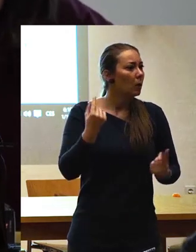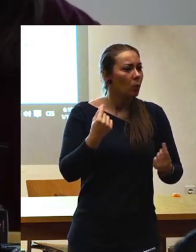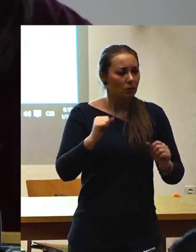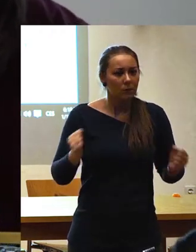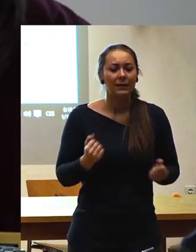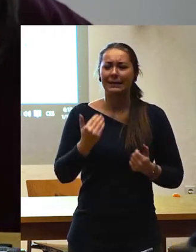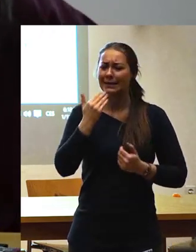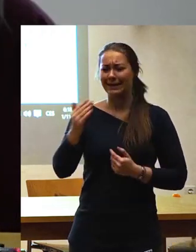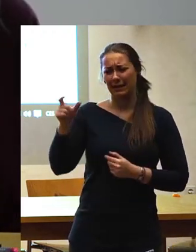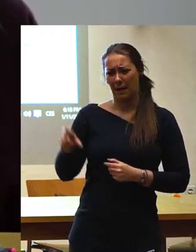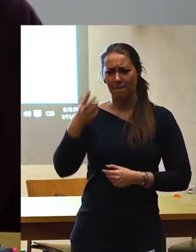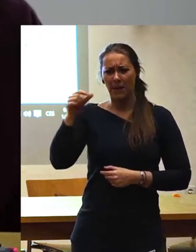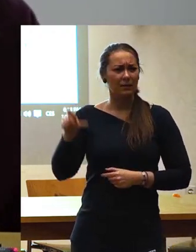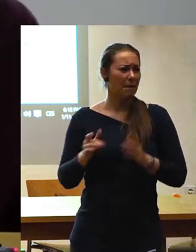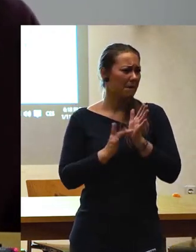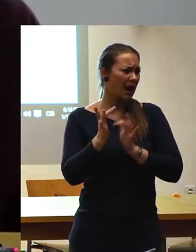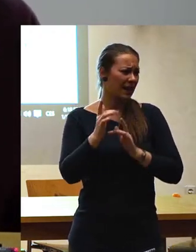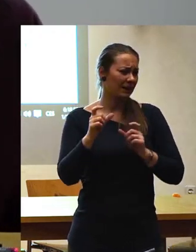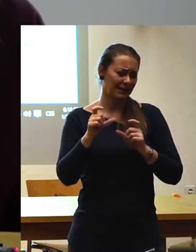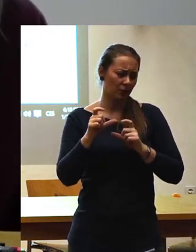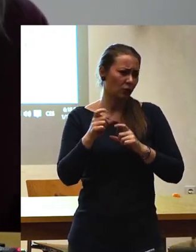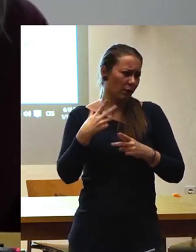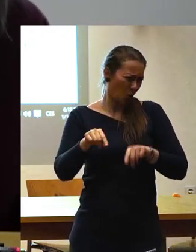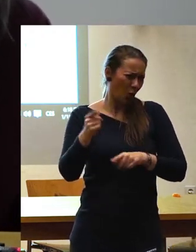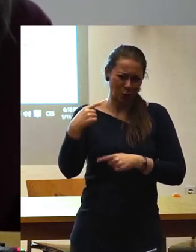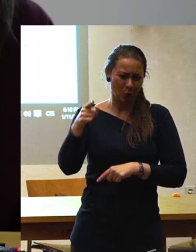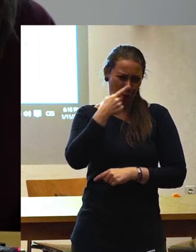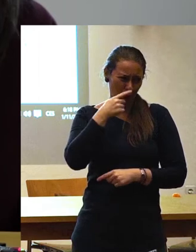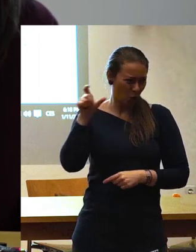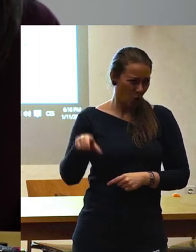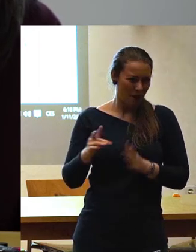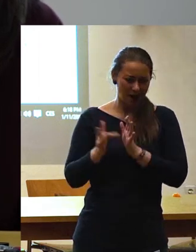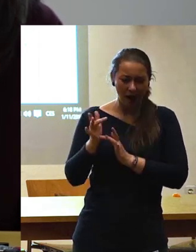Marií Saričevou, kterou už tady Aneška představila. A Maria